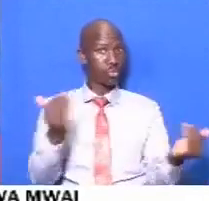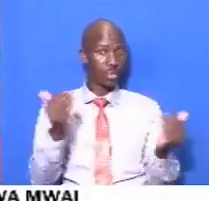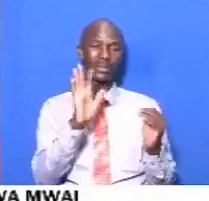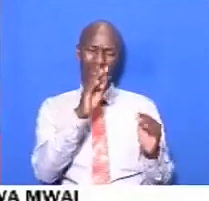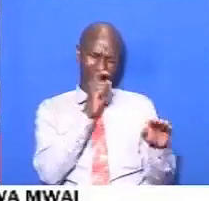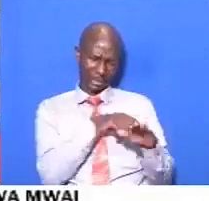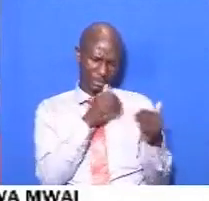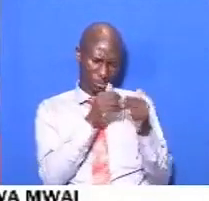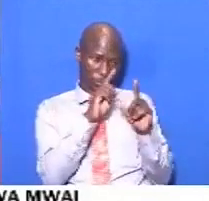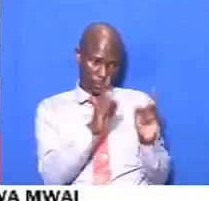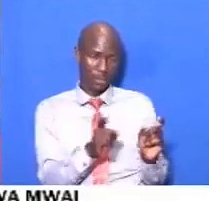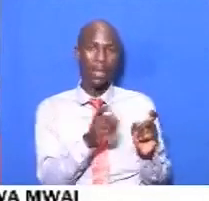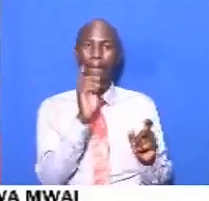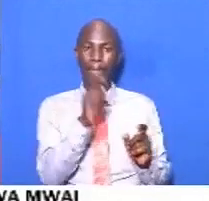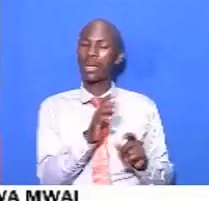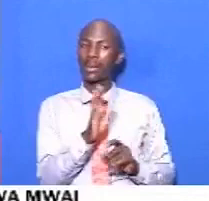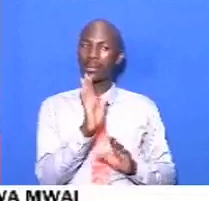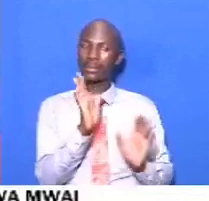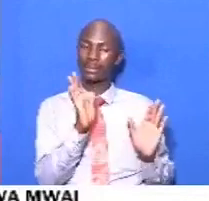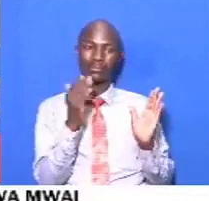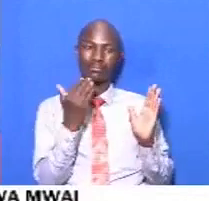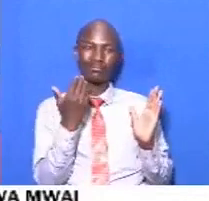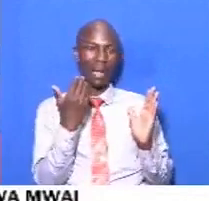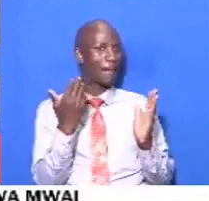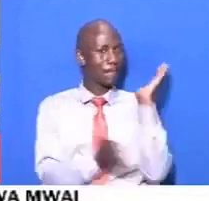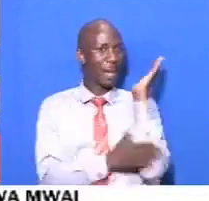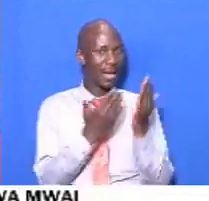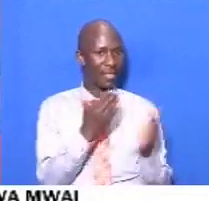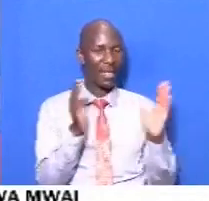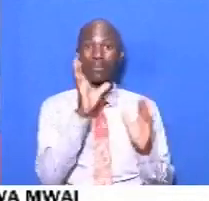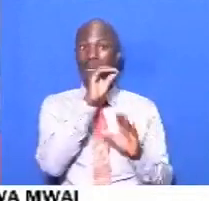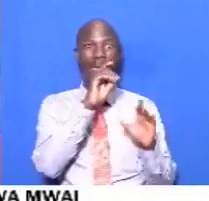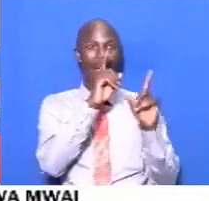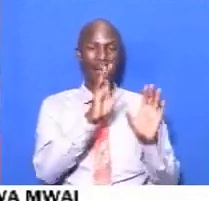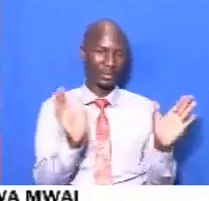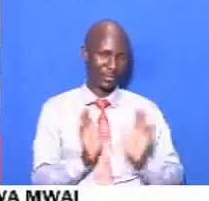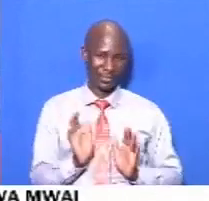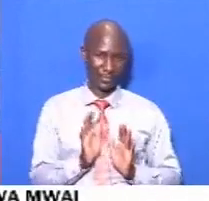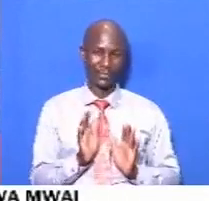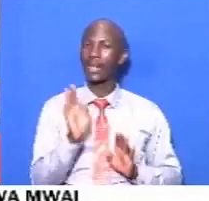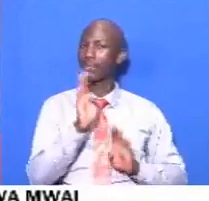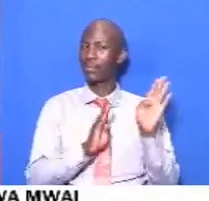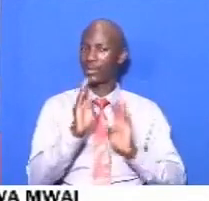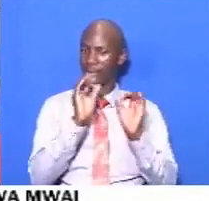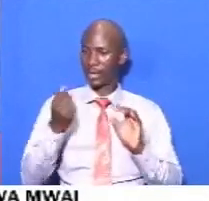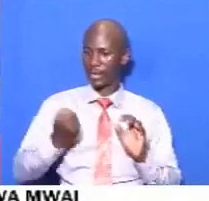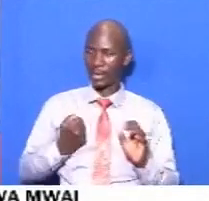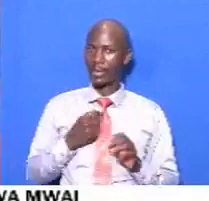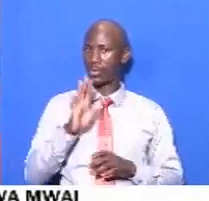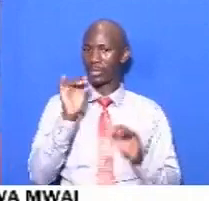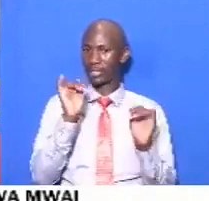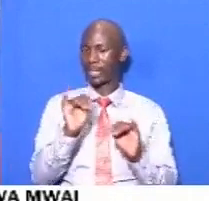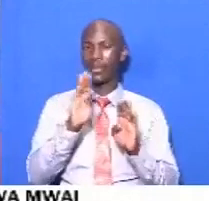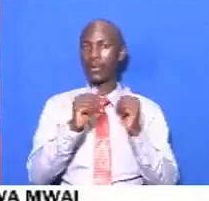mudenge mutiani, mwisubiane, na sindu migili tono utuma, mundu wako sa kweka mutiani, kitabia mbona okeli tu weka leo